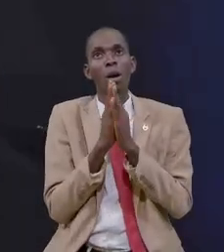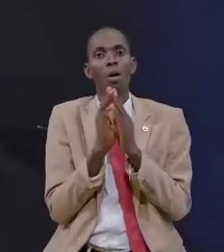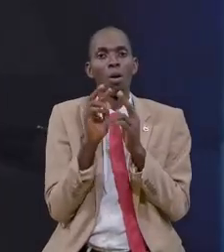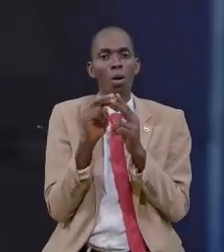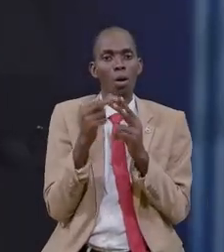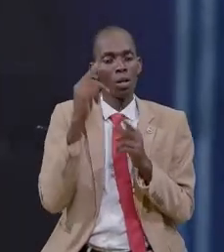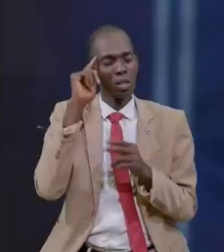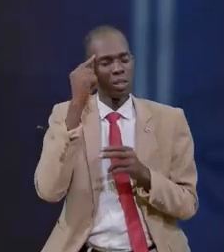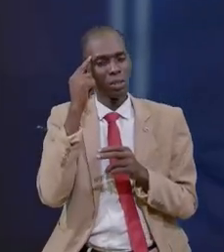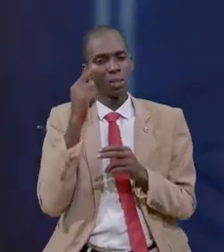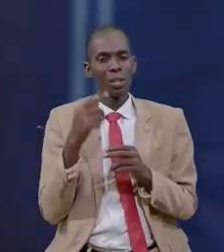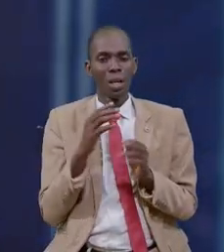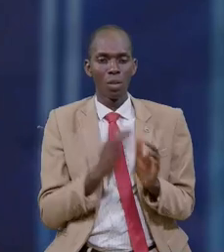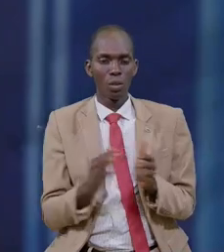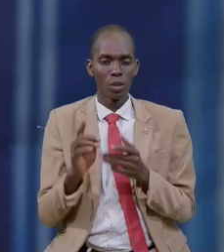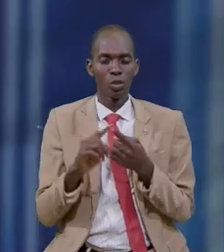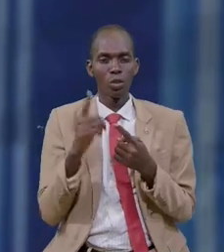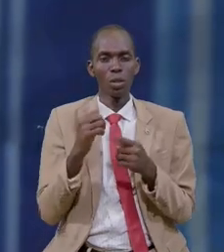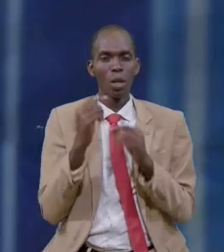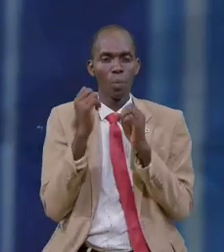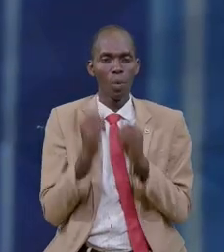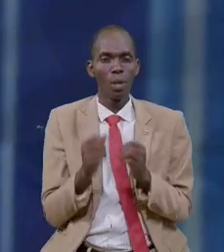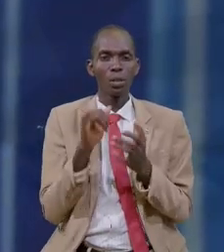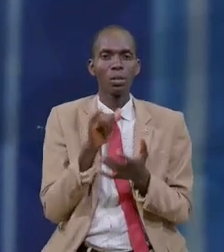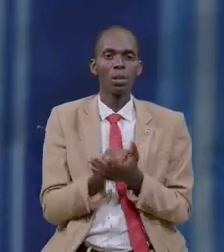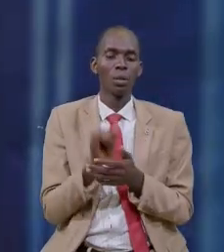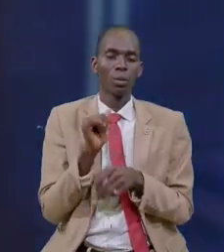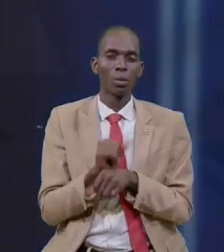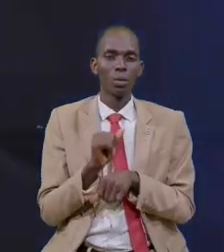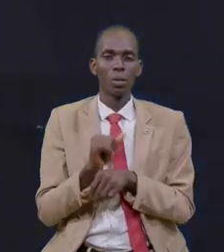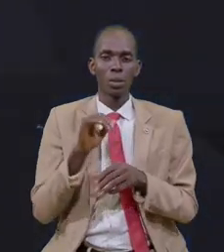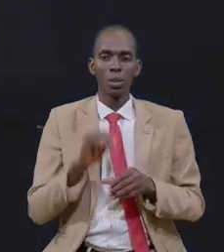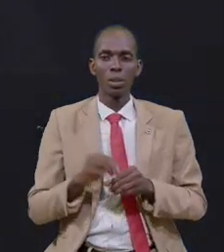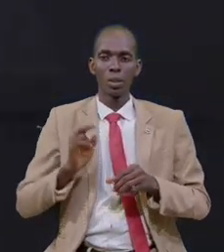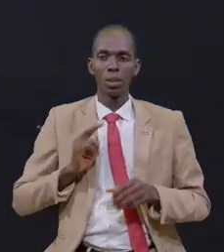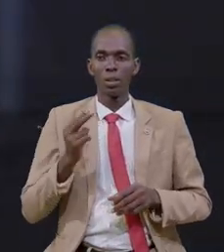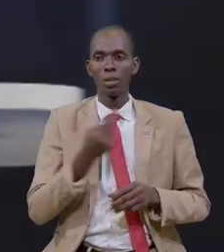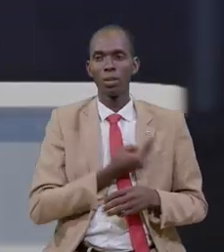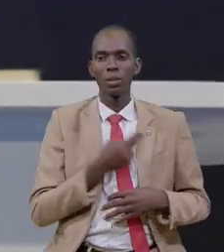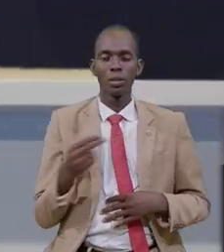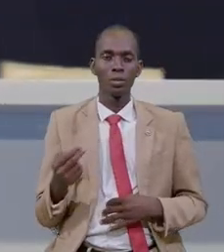pensons, selon la puissance qui agit en nous,